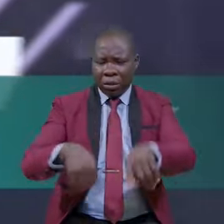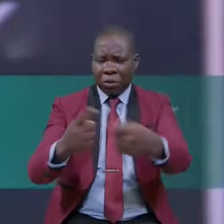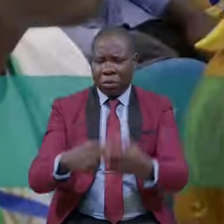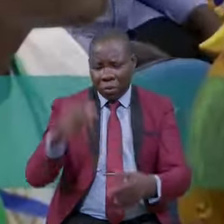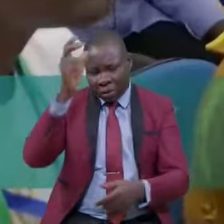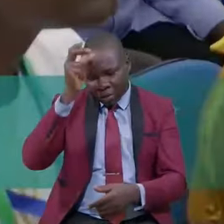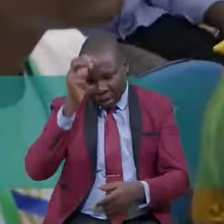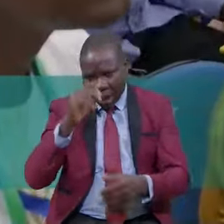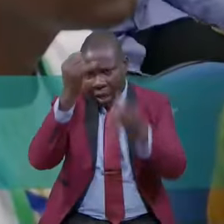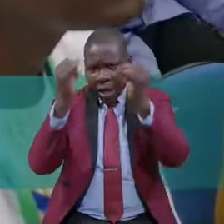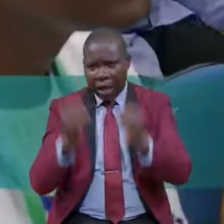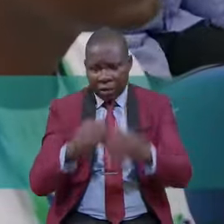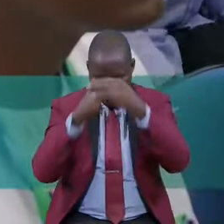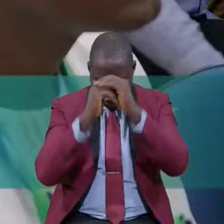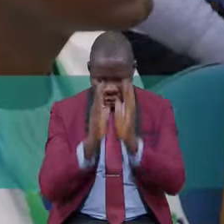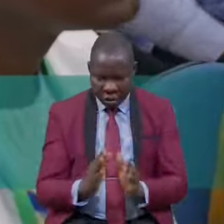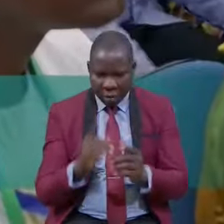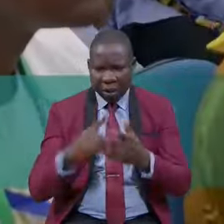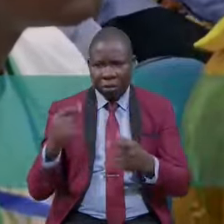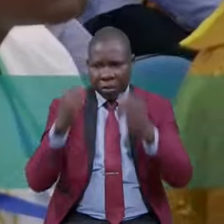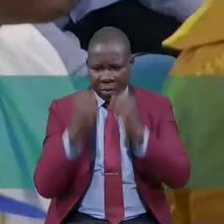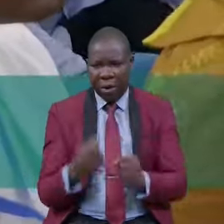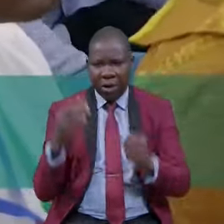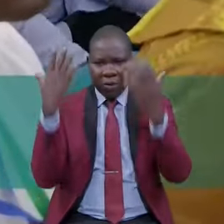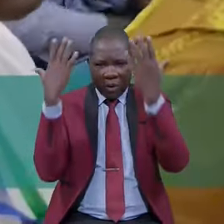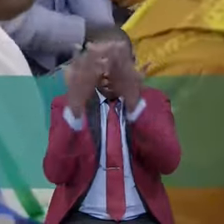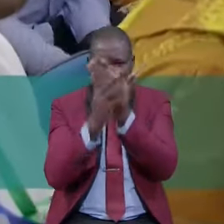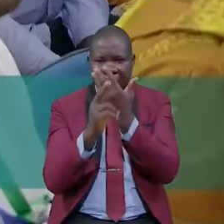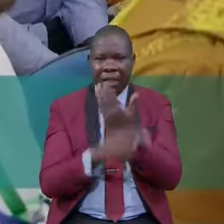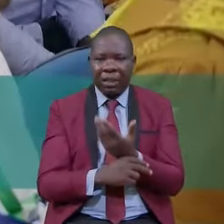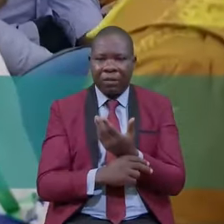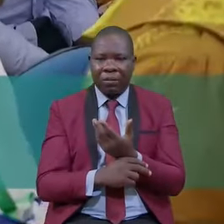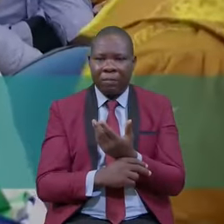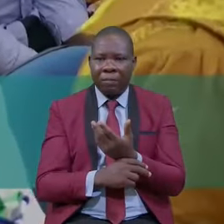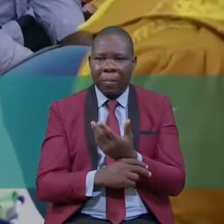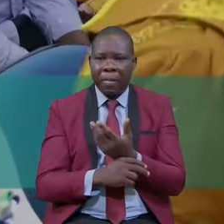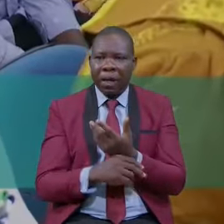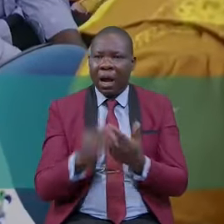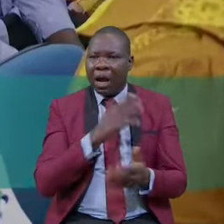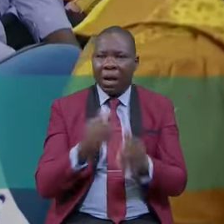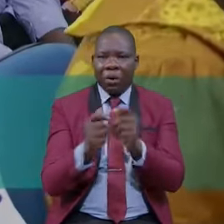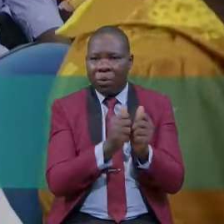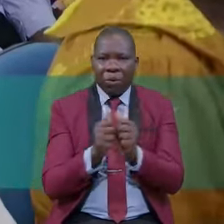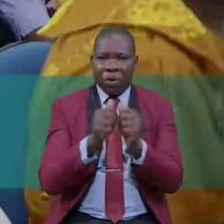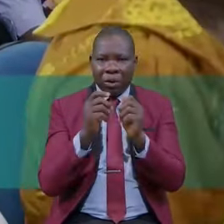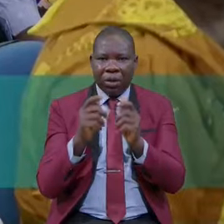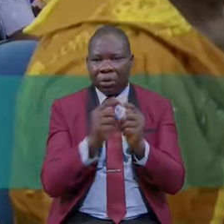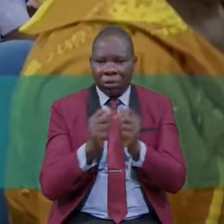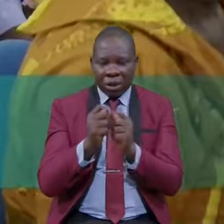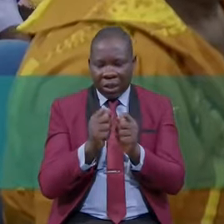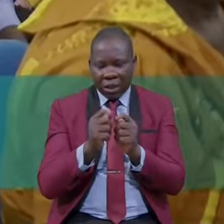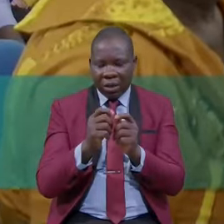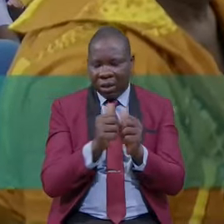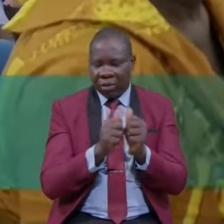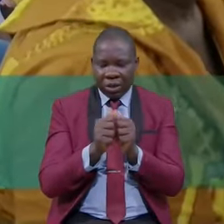vont vers les puissants des ténèbres, le fanatisme, et ils veulent avoir la puissance pour faire l'œuvre de Dieu.